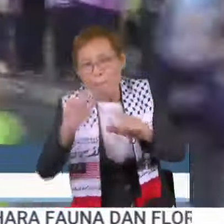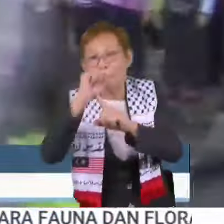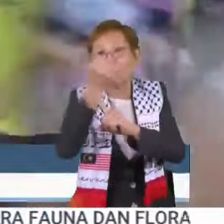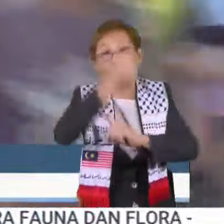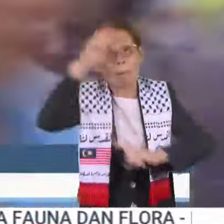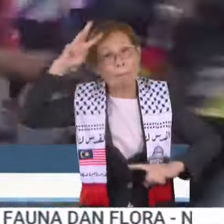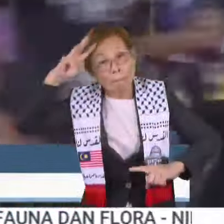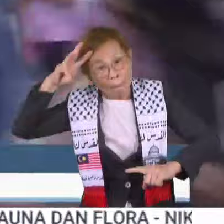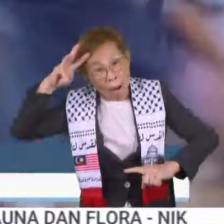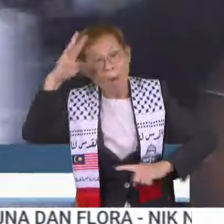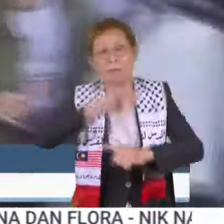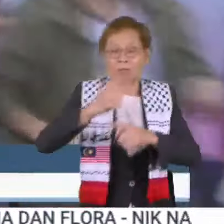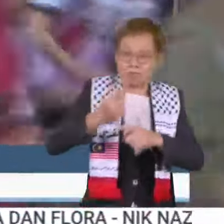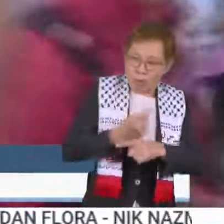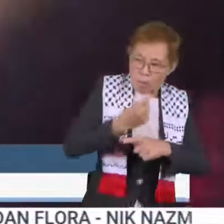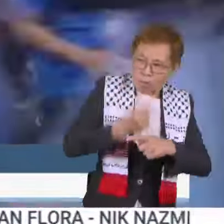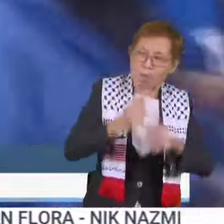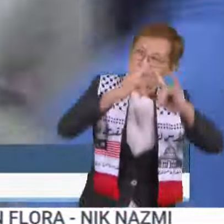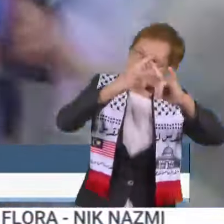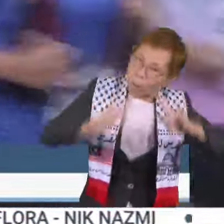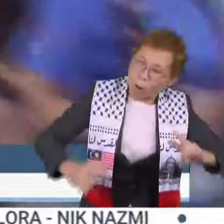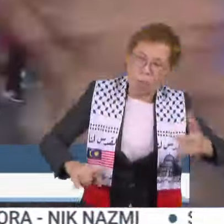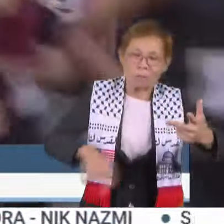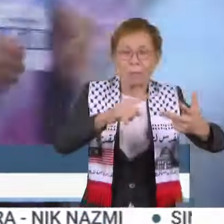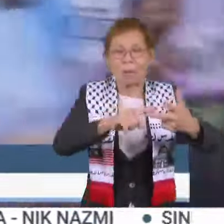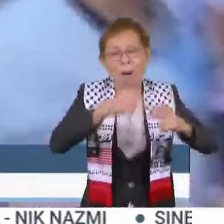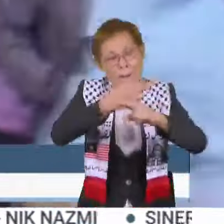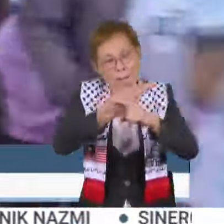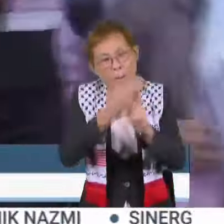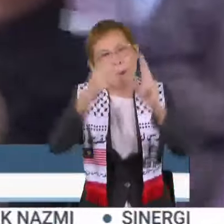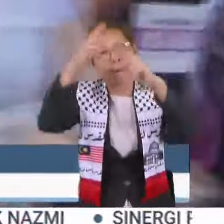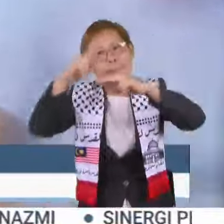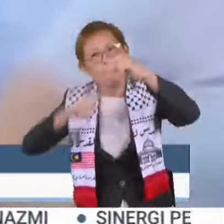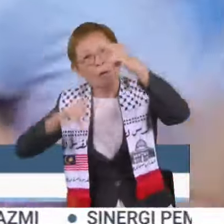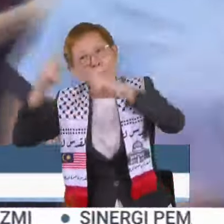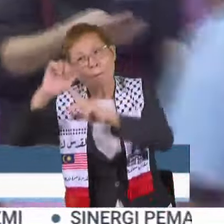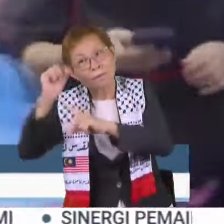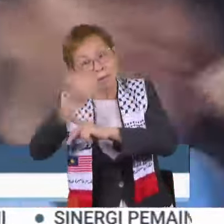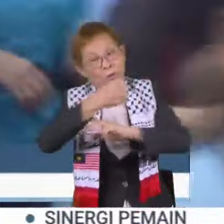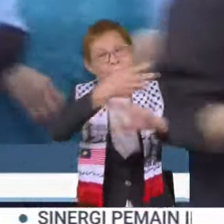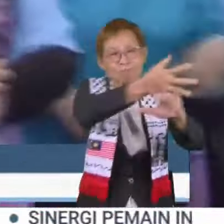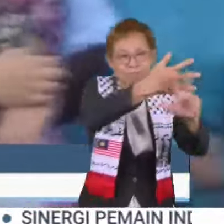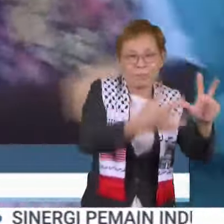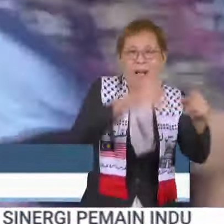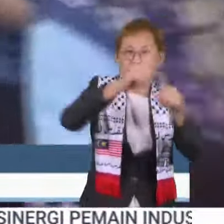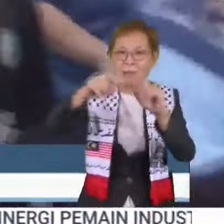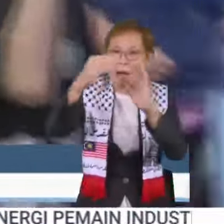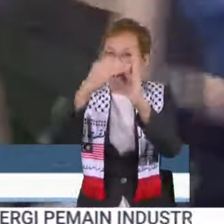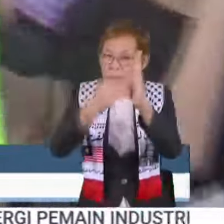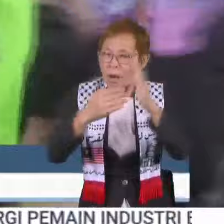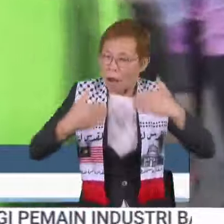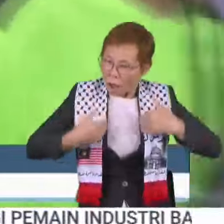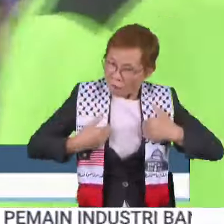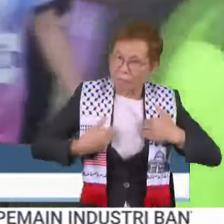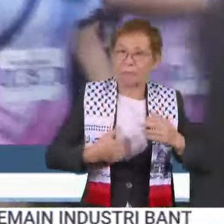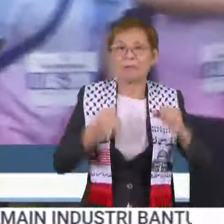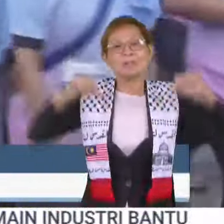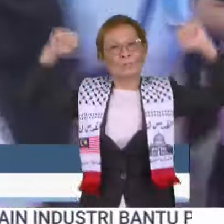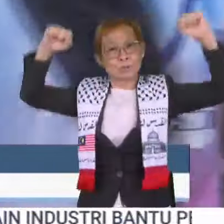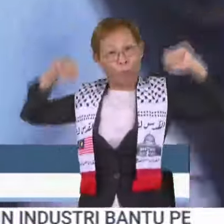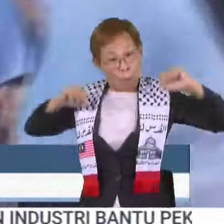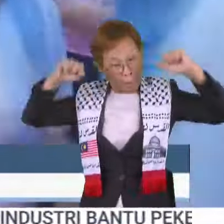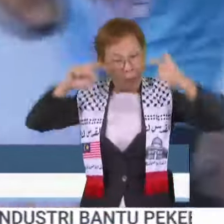itu dan antaranya latihan perkhemahan serta membaik pulih bangunan persatuan pelbagai acara turut diadakan termasuk senaman